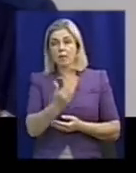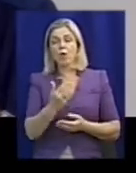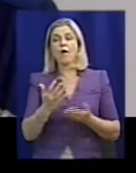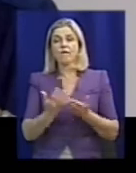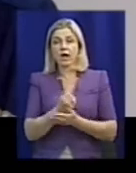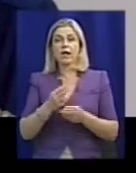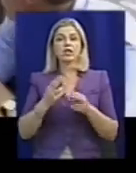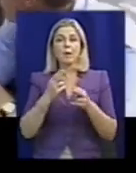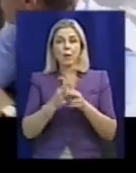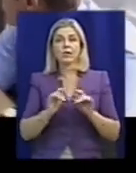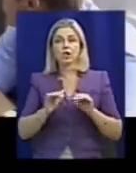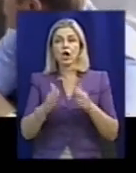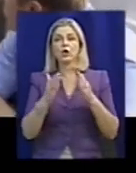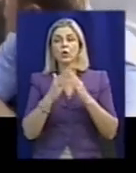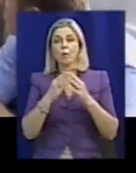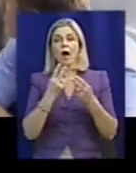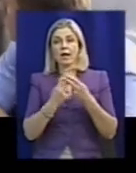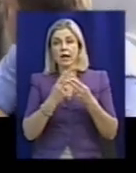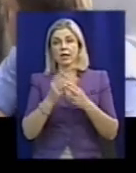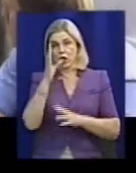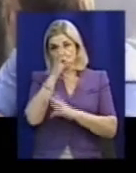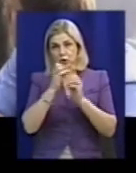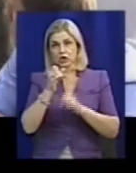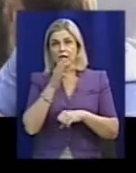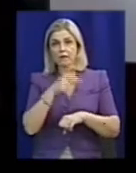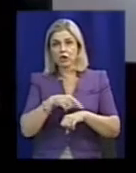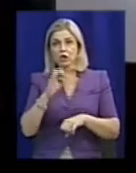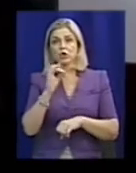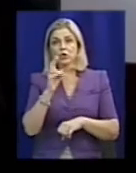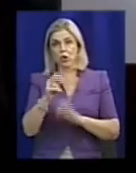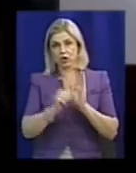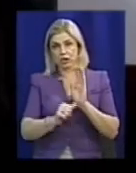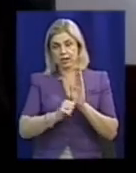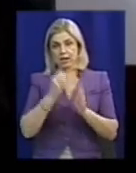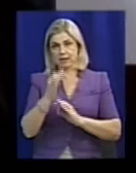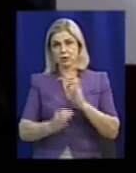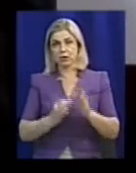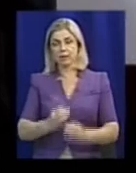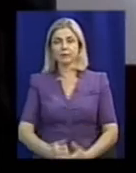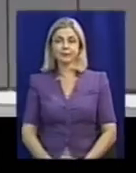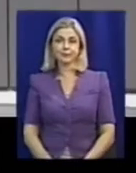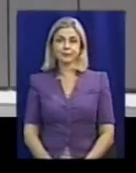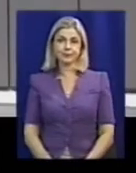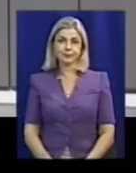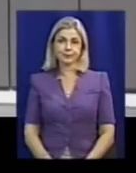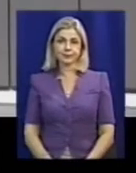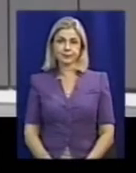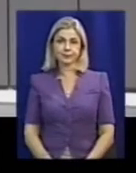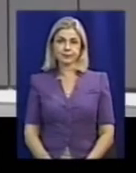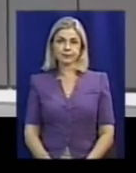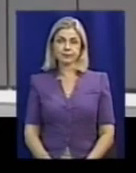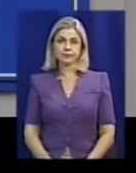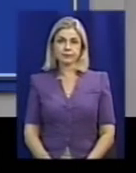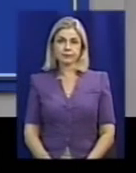у вигляді домашнього арешту у нічний час на строк 60 діб. Олександр Гордієнко, Олександр Попов, телевізійні